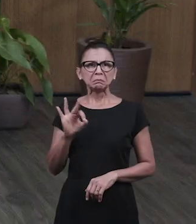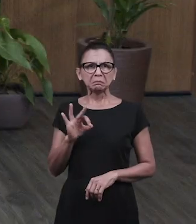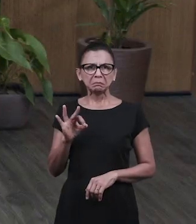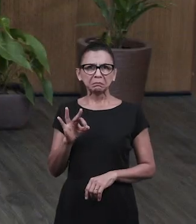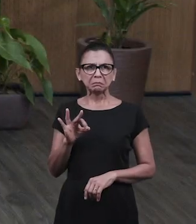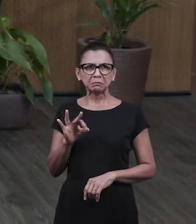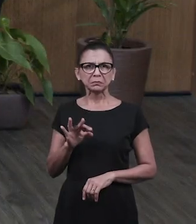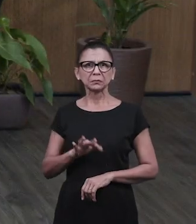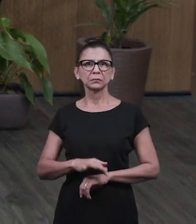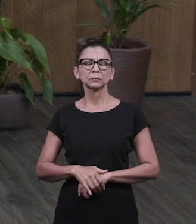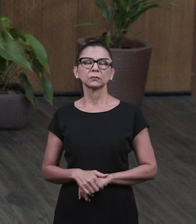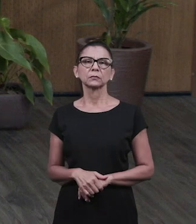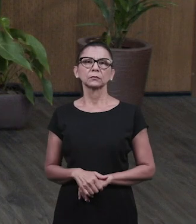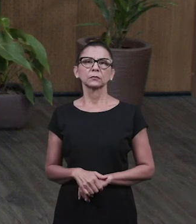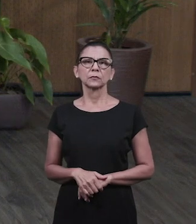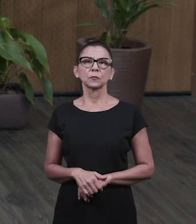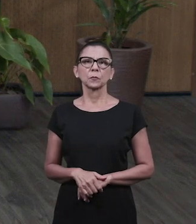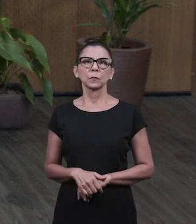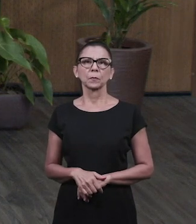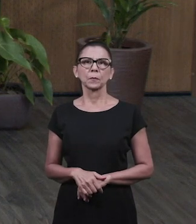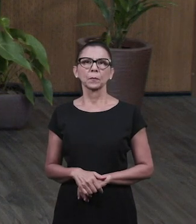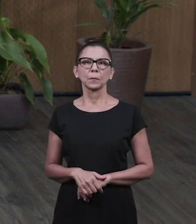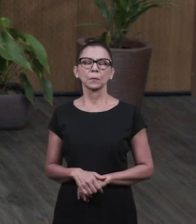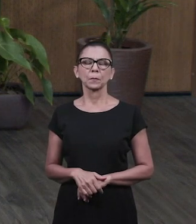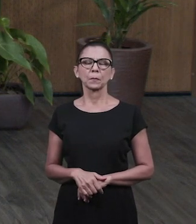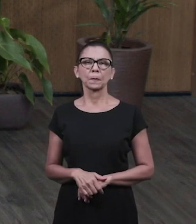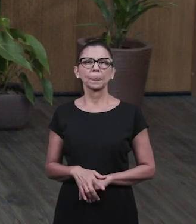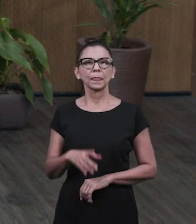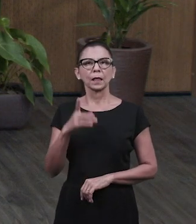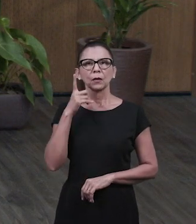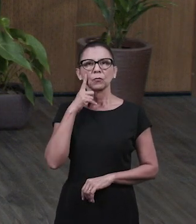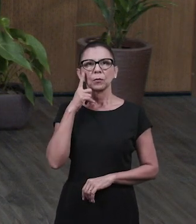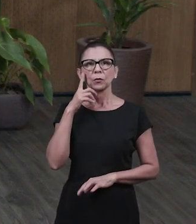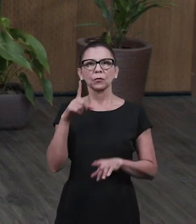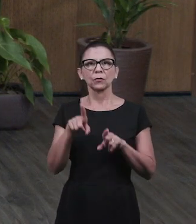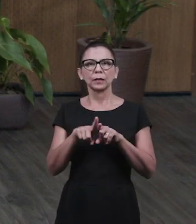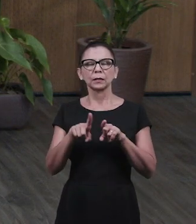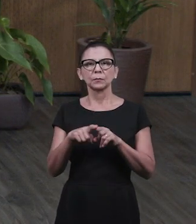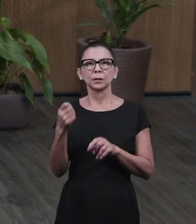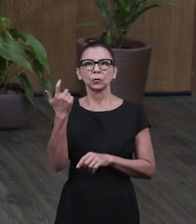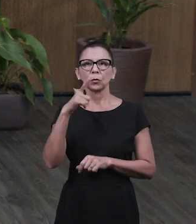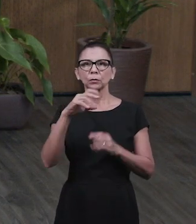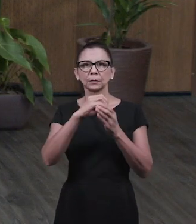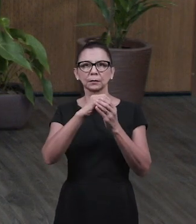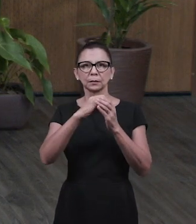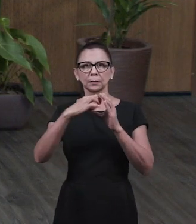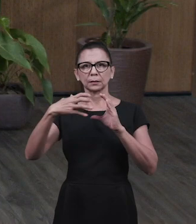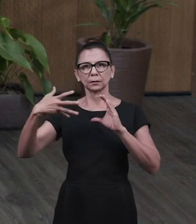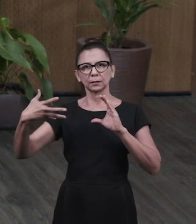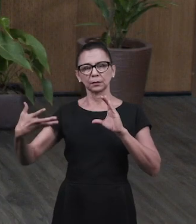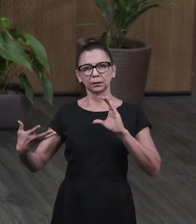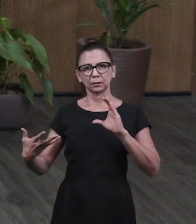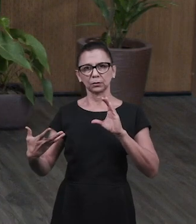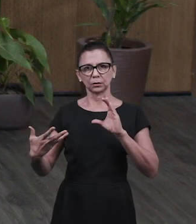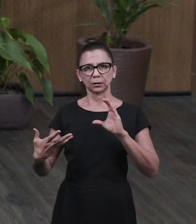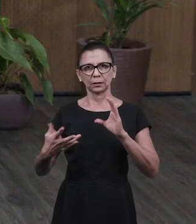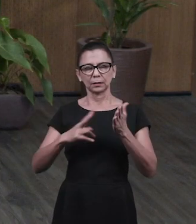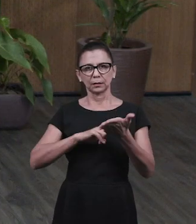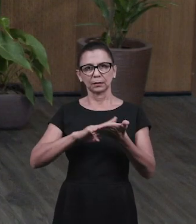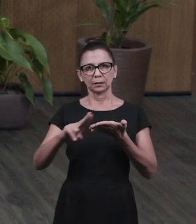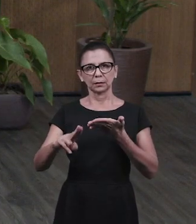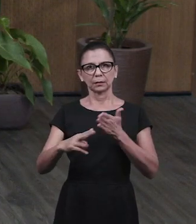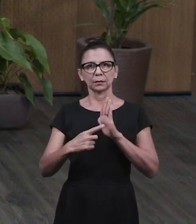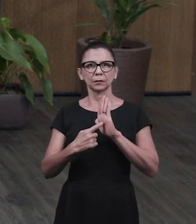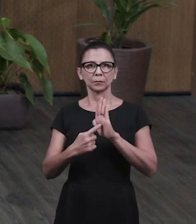dans la vie de l'Église ou quand il n'est pas connu. Il y a d'autres aspects que nous allons souligner dans cette